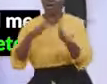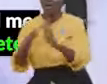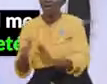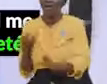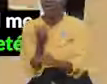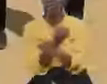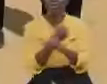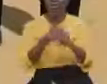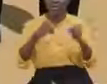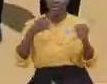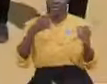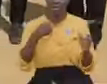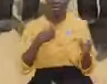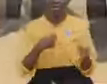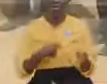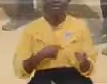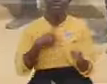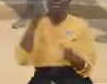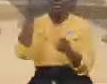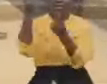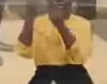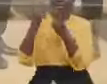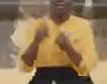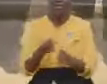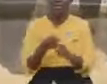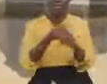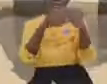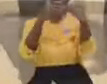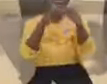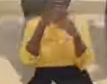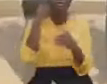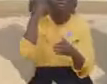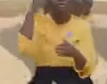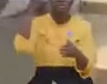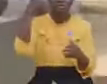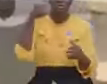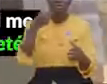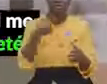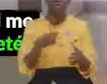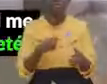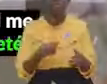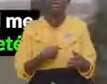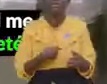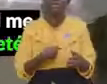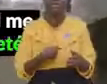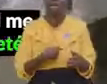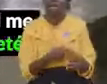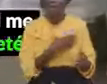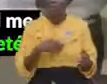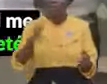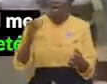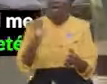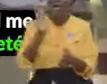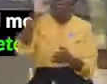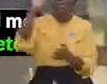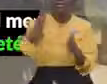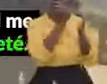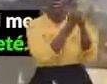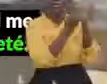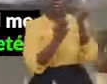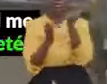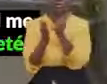بداني كلمه السماء علشاني وصل